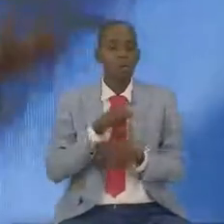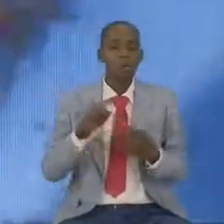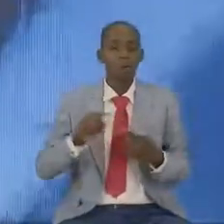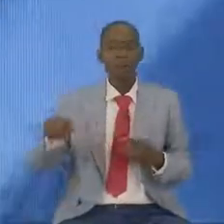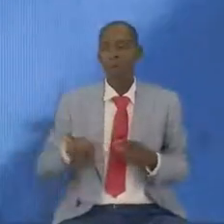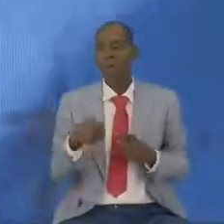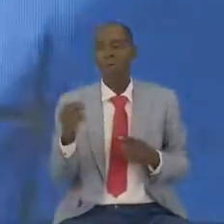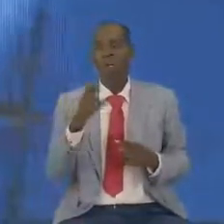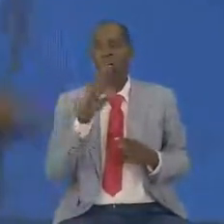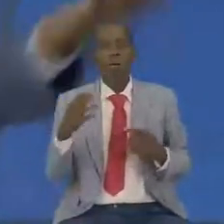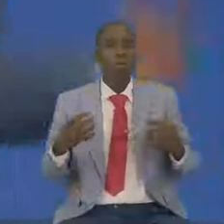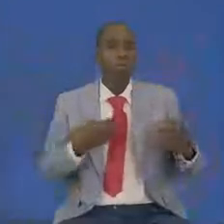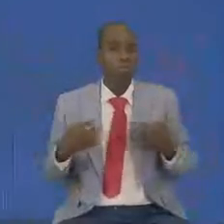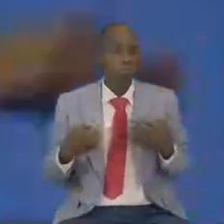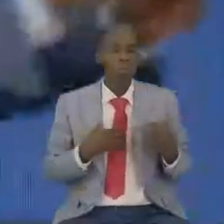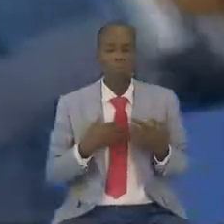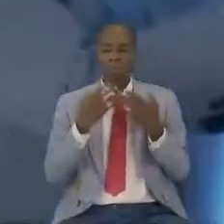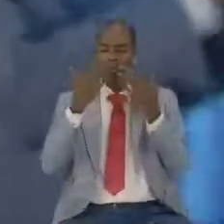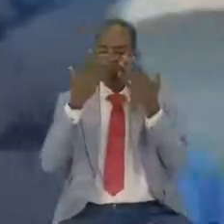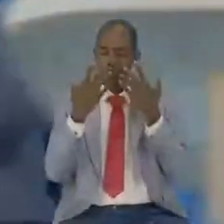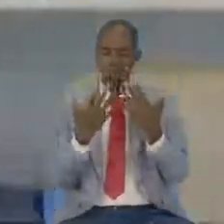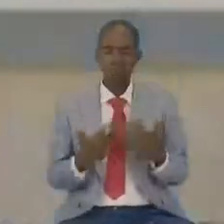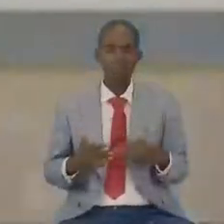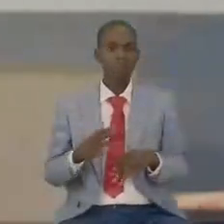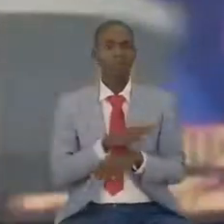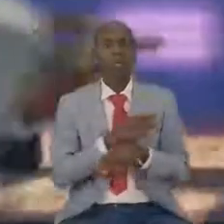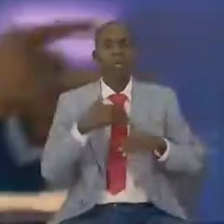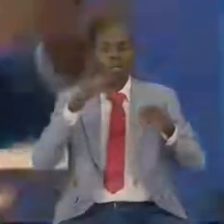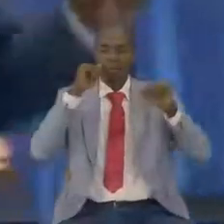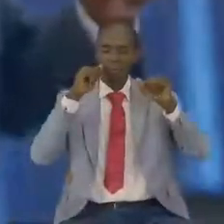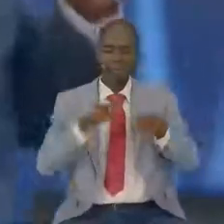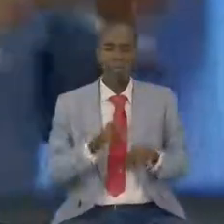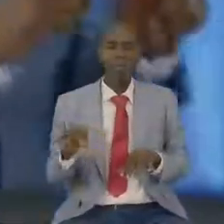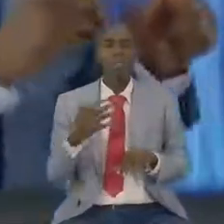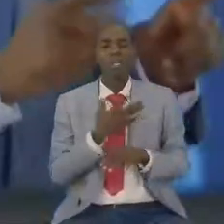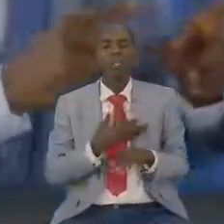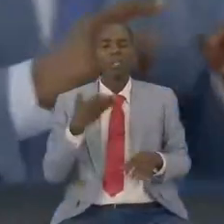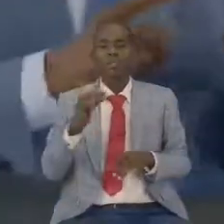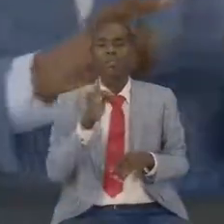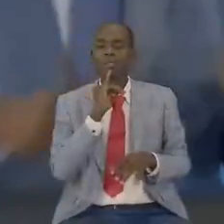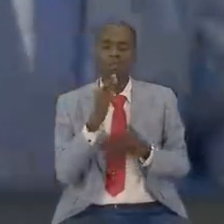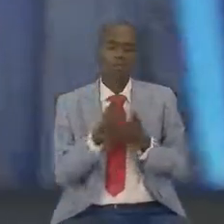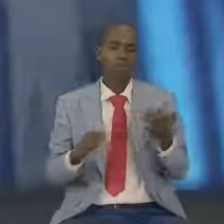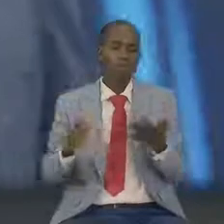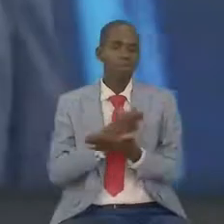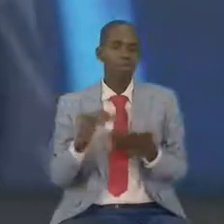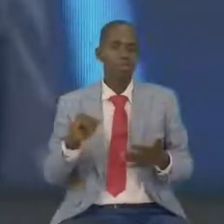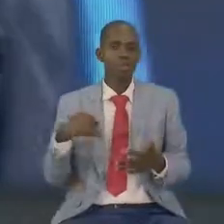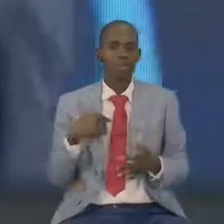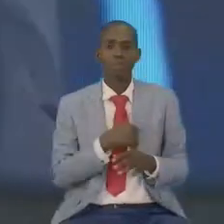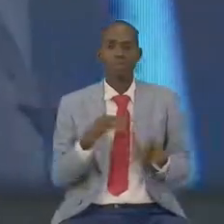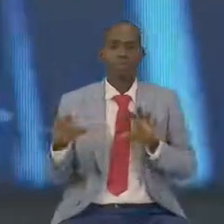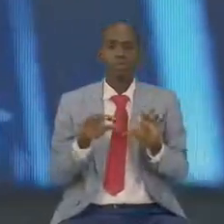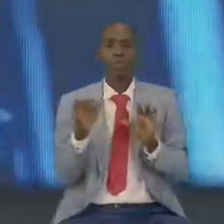et murmure et se plaint. C'est les chants à des moments pareils qui vont